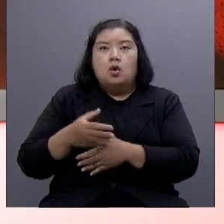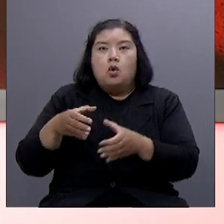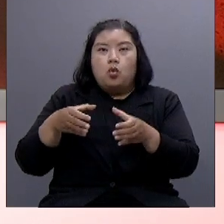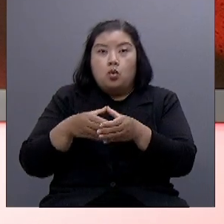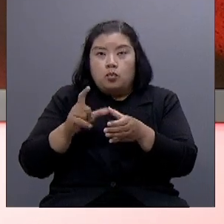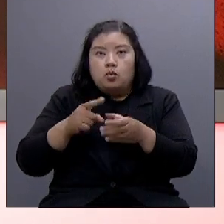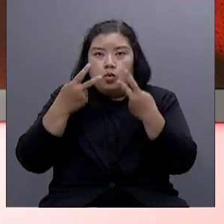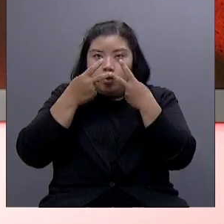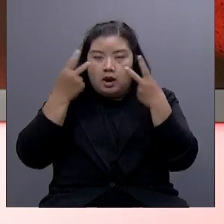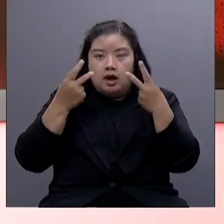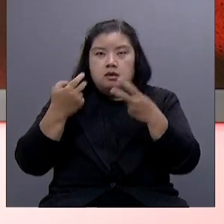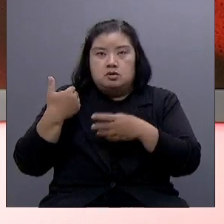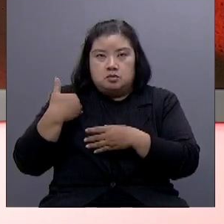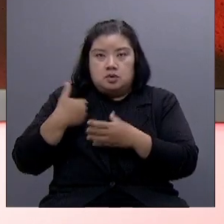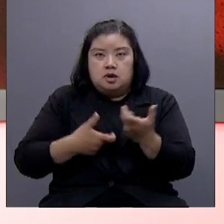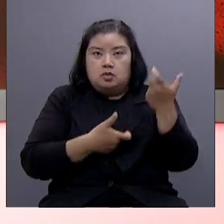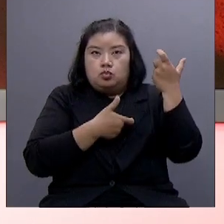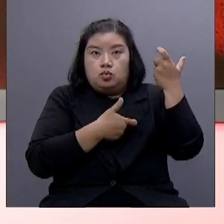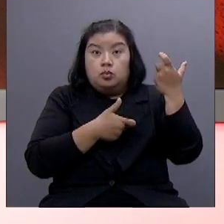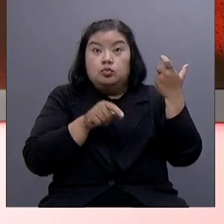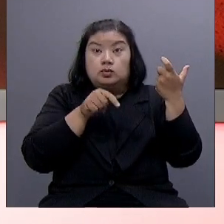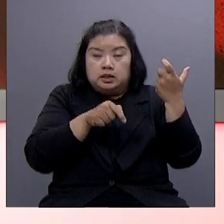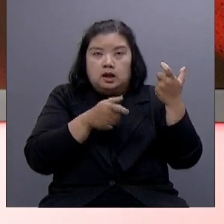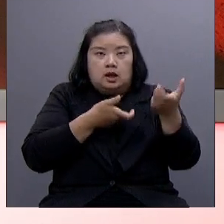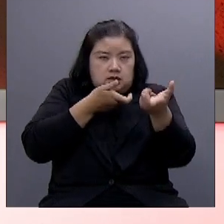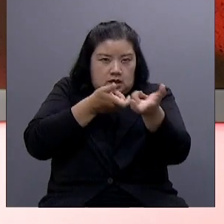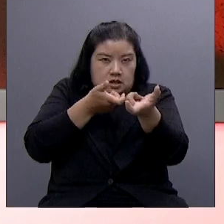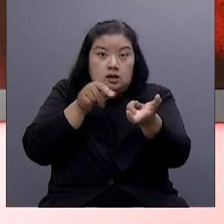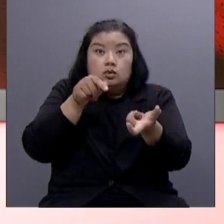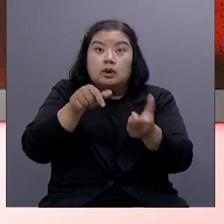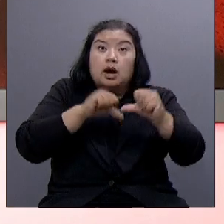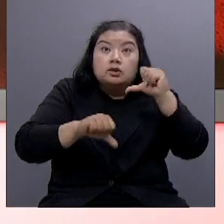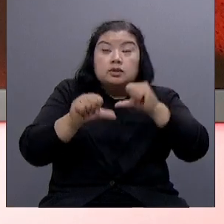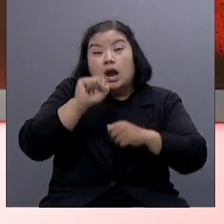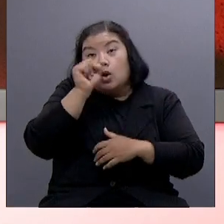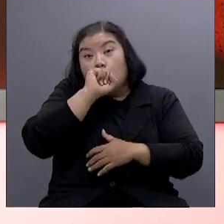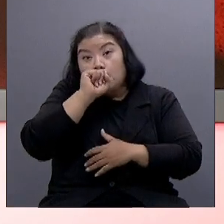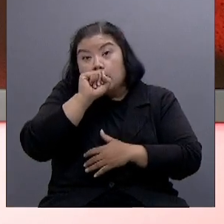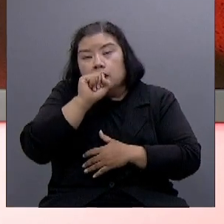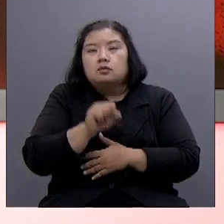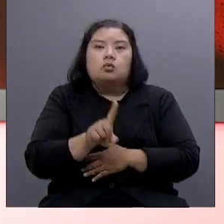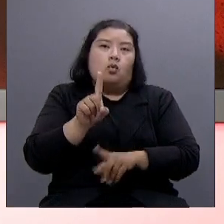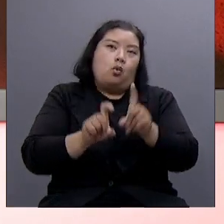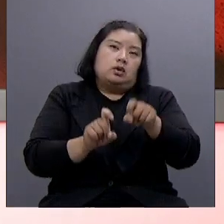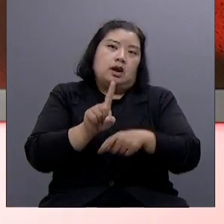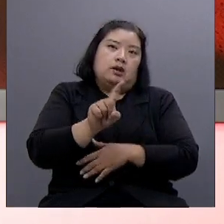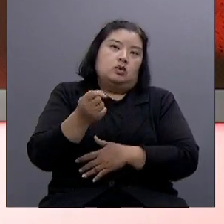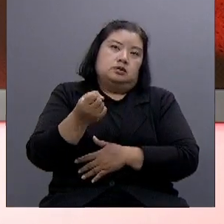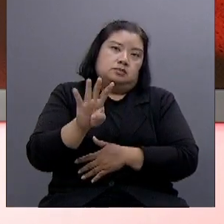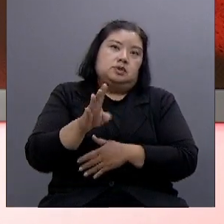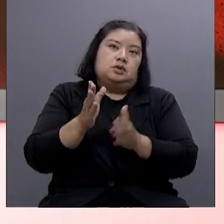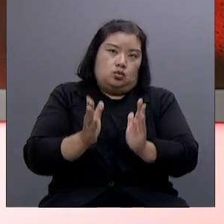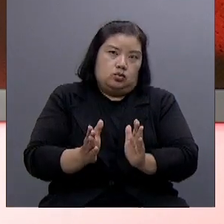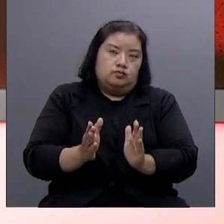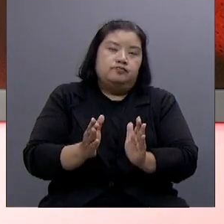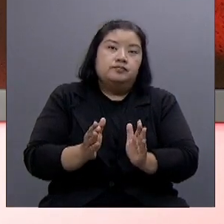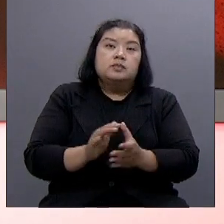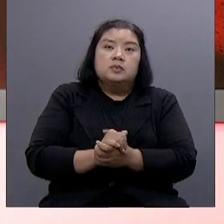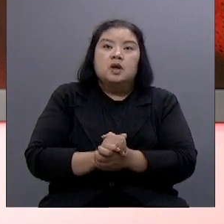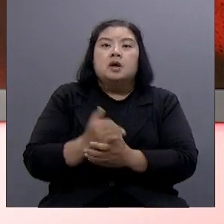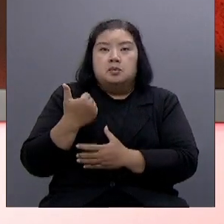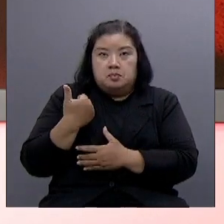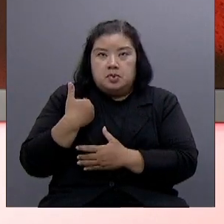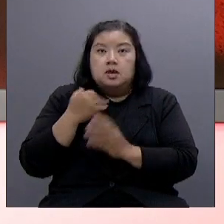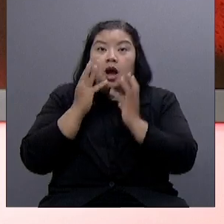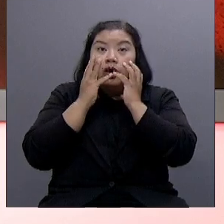ถานที่จัดคอนเสิร์ตในกรุงมอสโกเหตุการณ์ตอนนั้นเนี่ยทำให้มีผู้เสียชีวิต144คนแม้ว่ากลุ่ม ISK